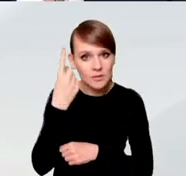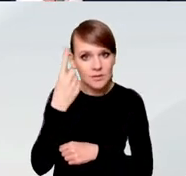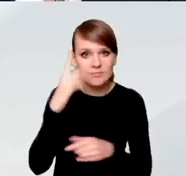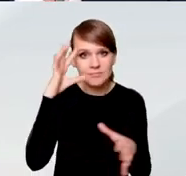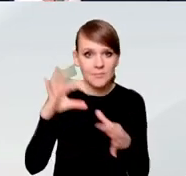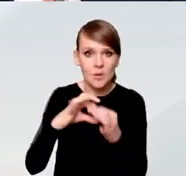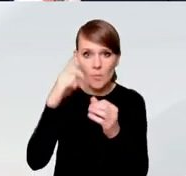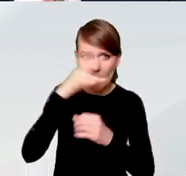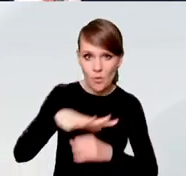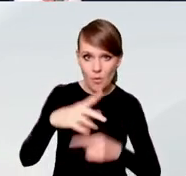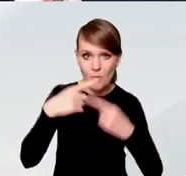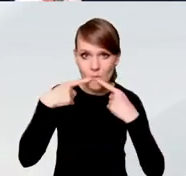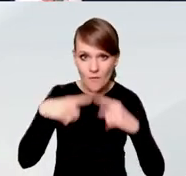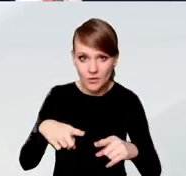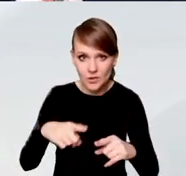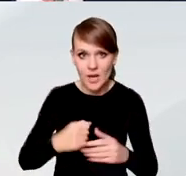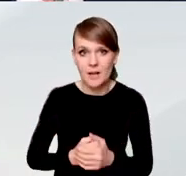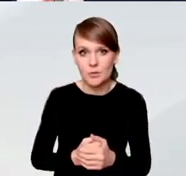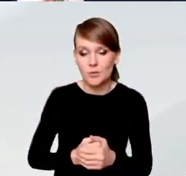odpowiedzialnością.